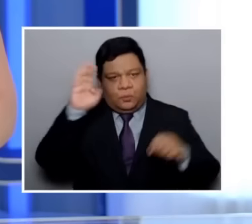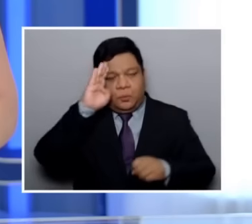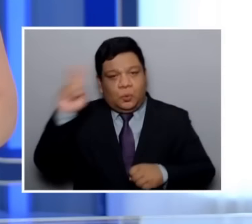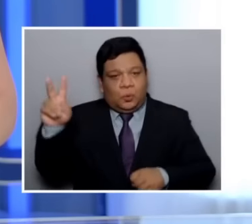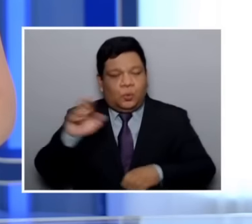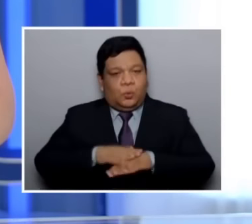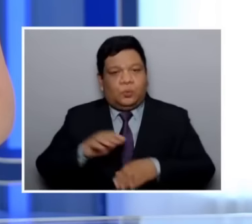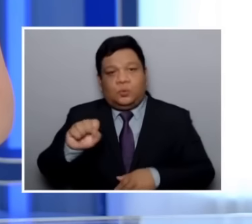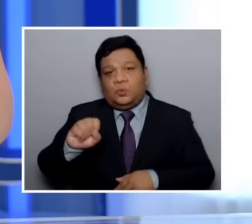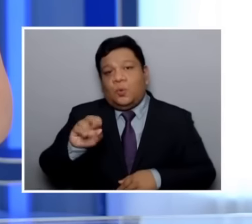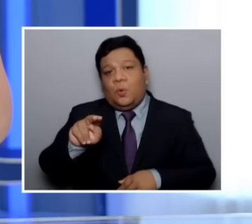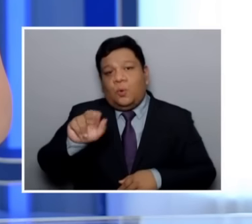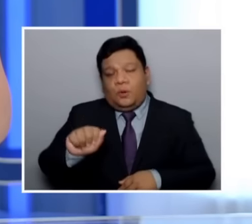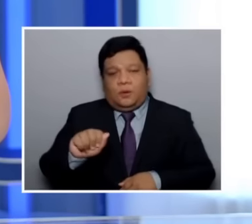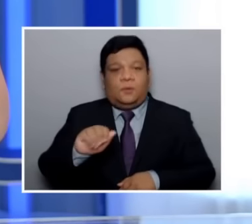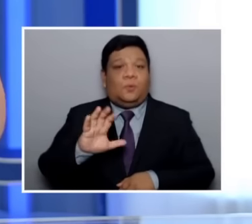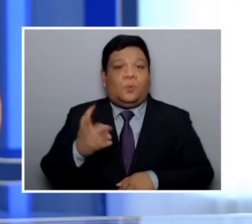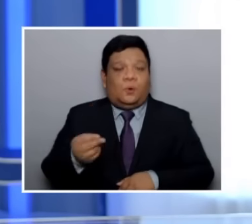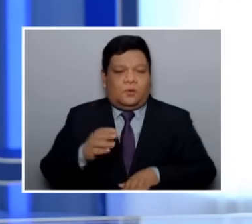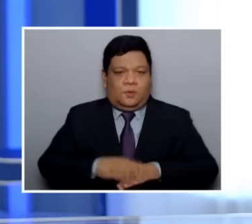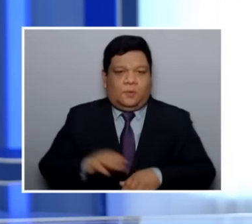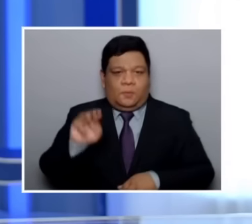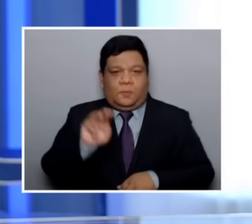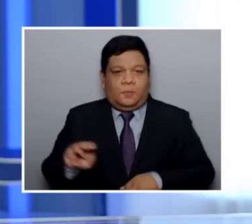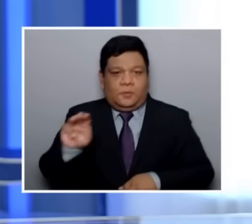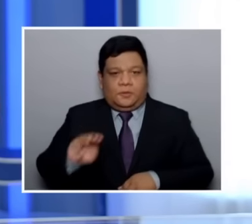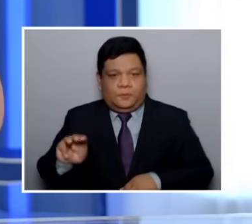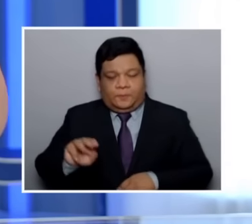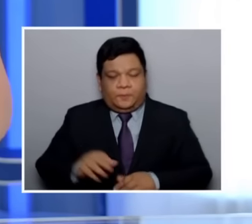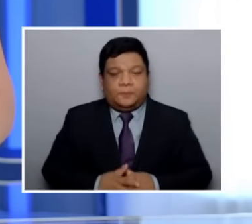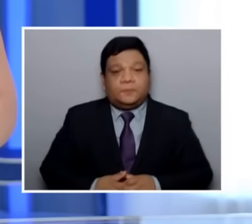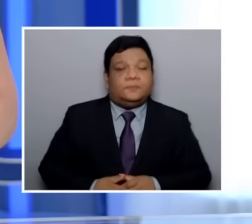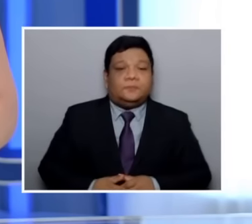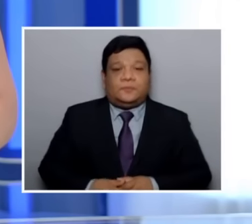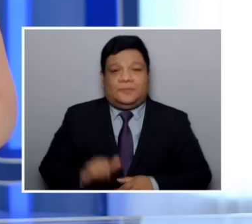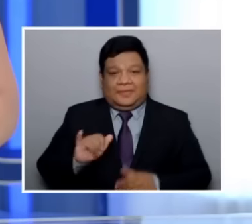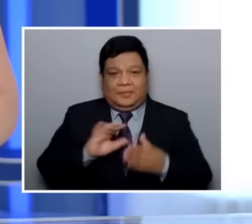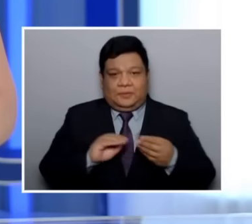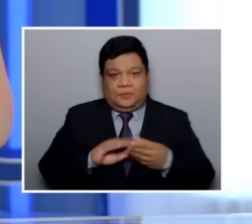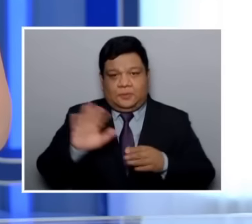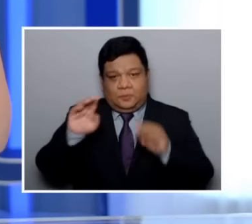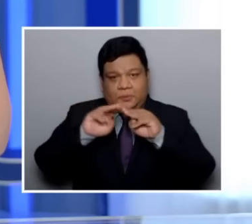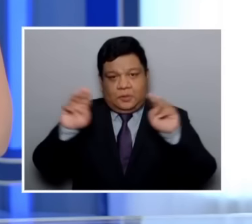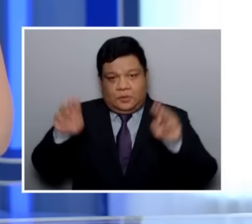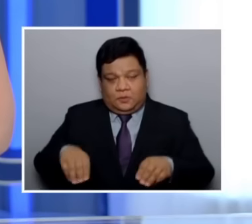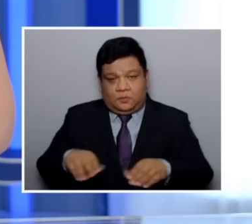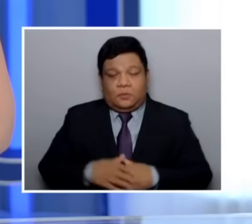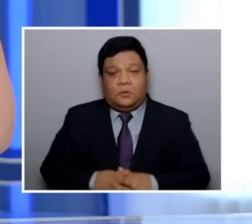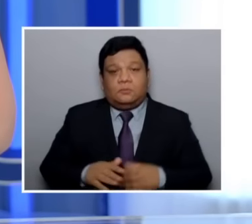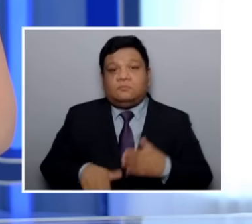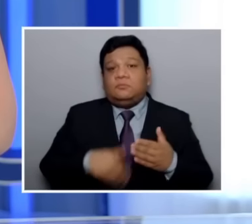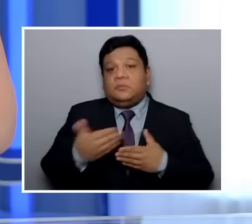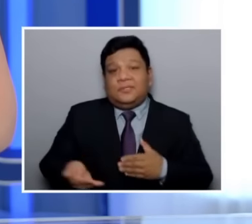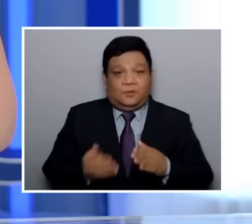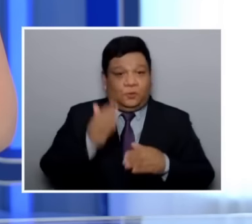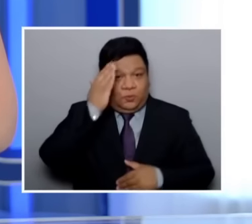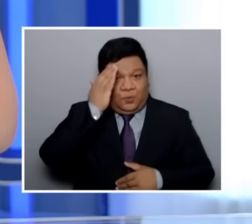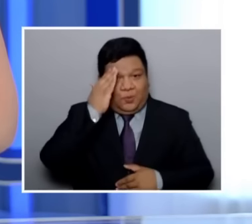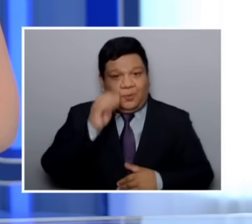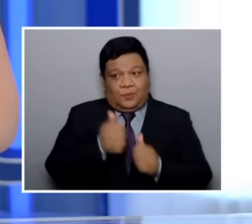Jr. sa kanyang unang State of the Nation address sa Lunes ayon sa Malacanang. Itinanggi naman ni Executive Secretary